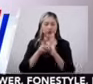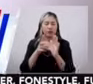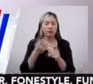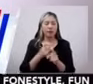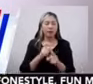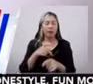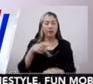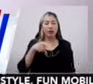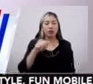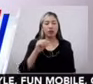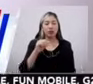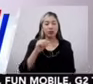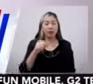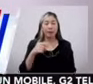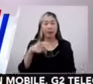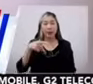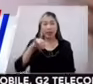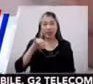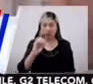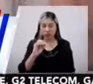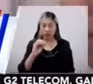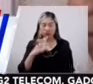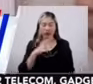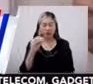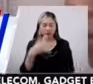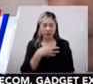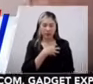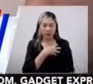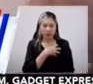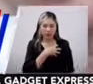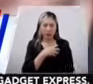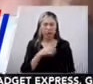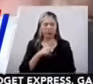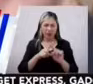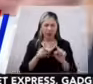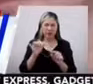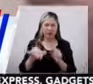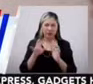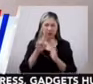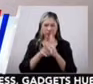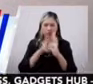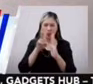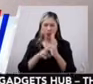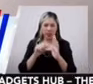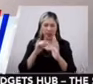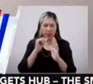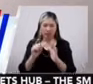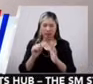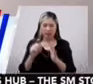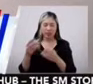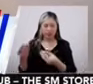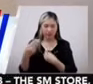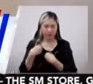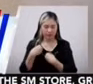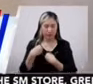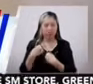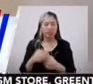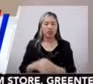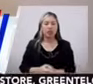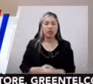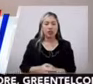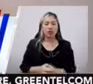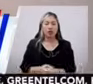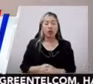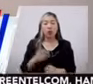Office ng PNP. Pero yung video na yan ay hindi pa na ipapakita sa atin. Nakita lang natin na pumasok ang mga security